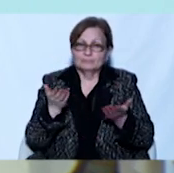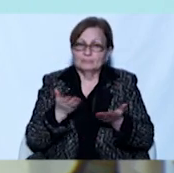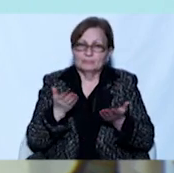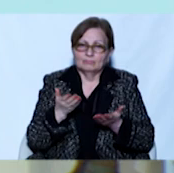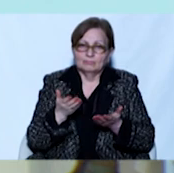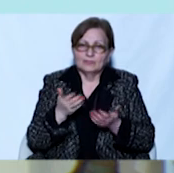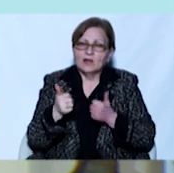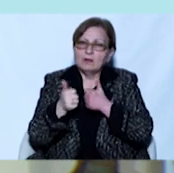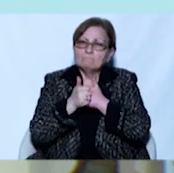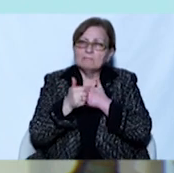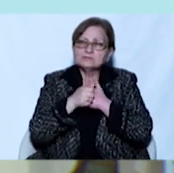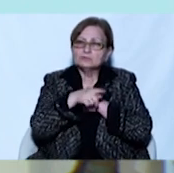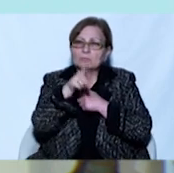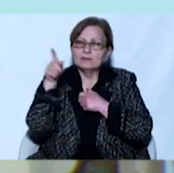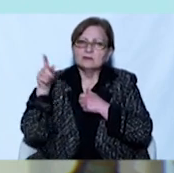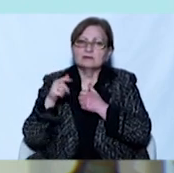საქართველოს მეზობელი ქვეყნები?